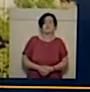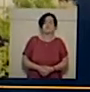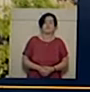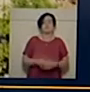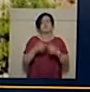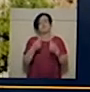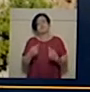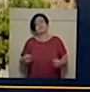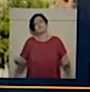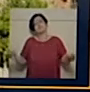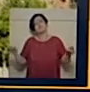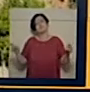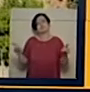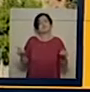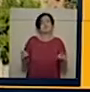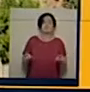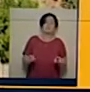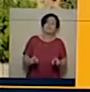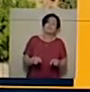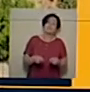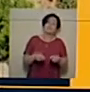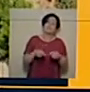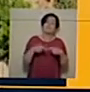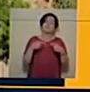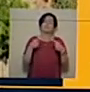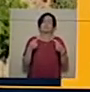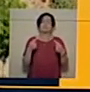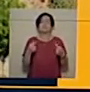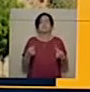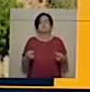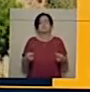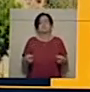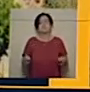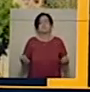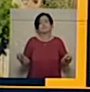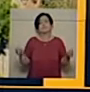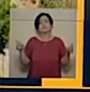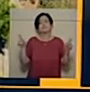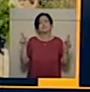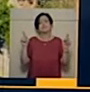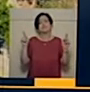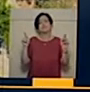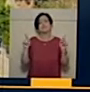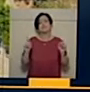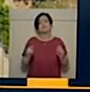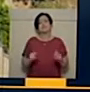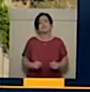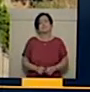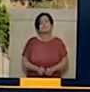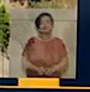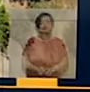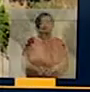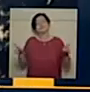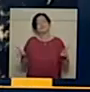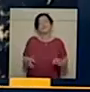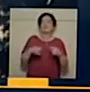στη μνήμη όλων των Ελλήνων. Και τελικά έγινε ένα αποτέλεσμα εξαιρετικό. Για μένα μπράβο στον διευθυντή, στον καθηγητή, τον